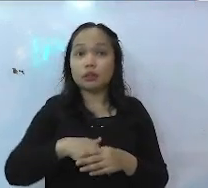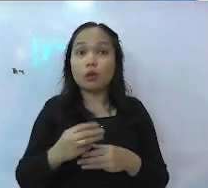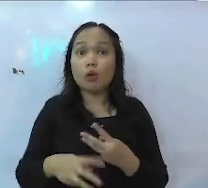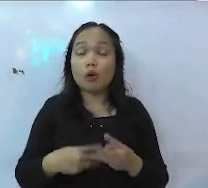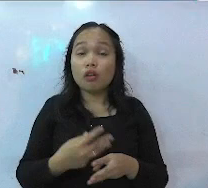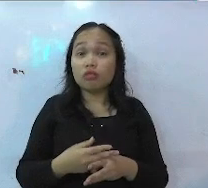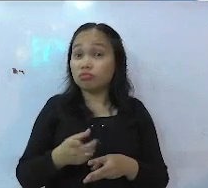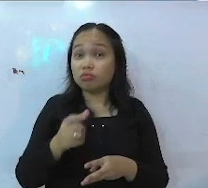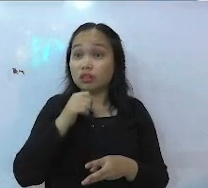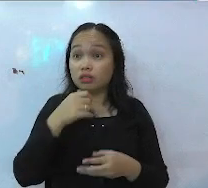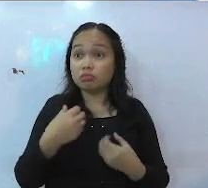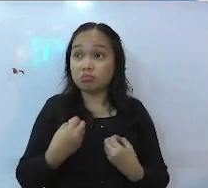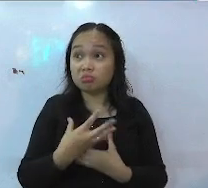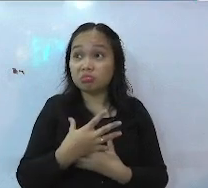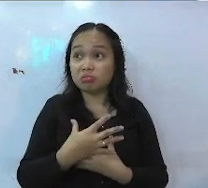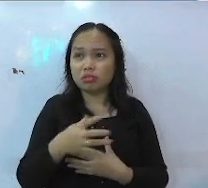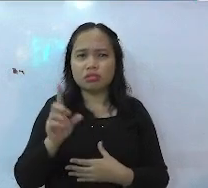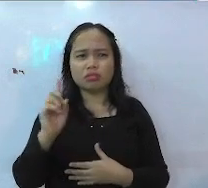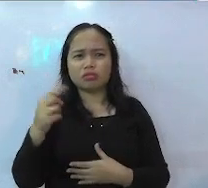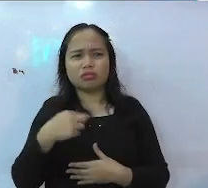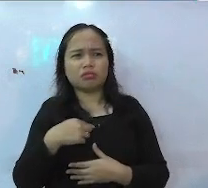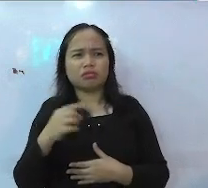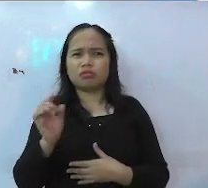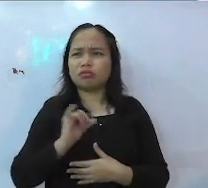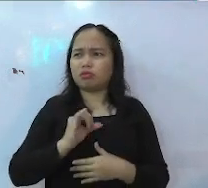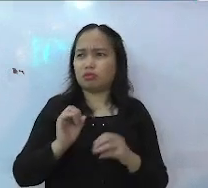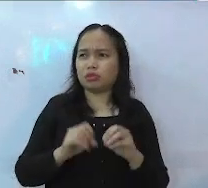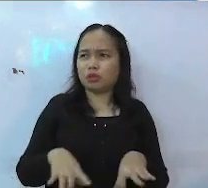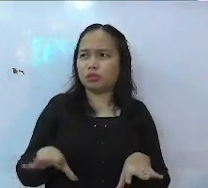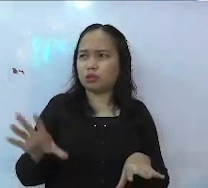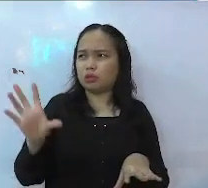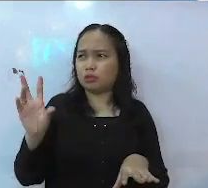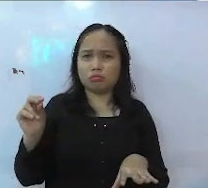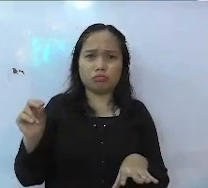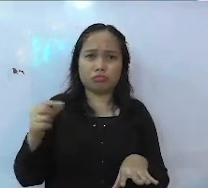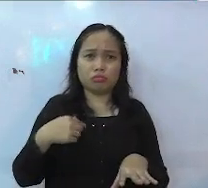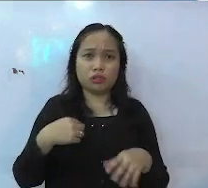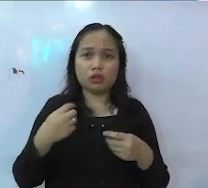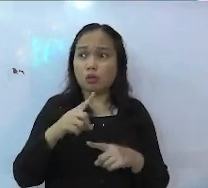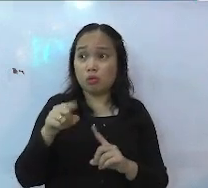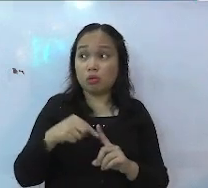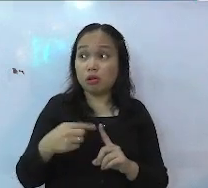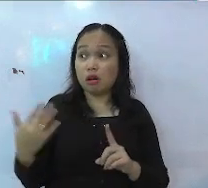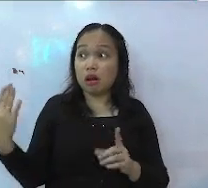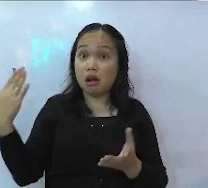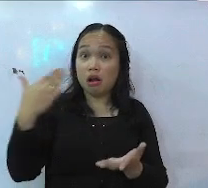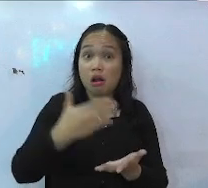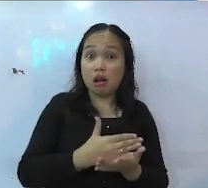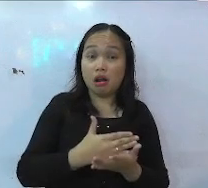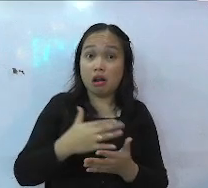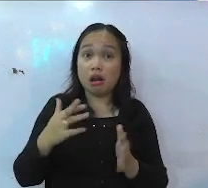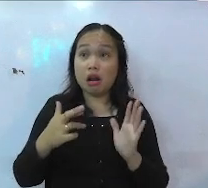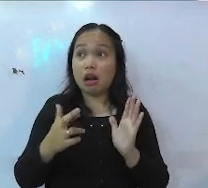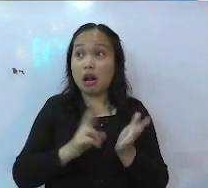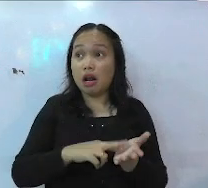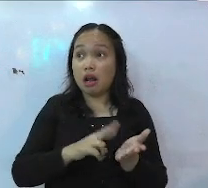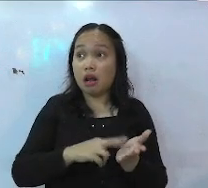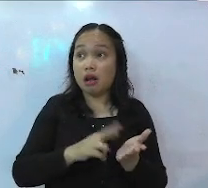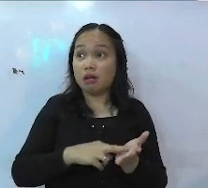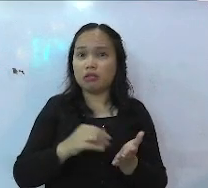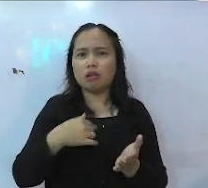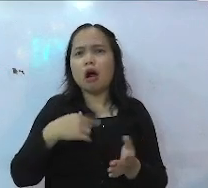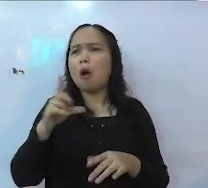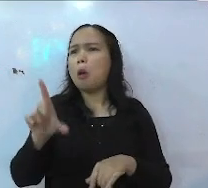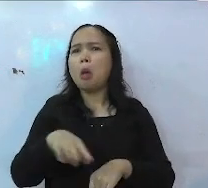ang tanong sa kanya Anong sagot niya Anong mawawala kailan lang lumabas yung record niya eh Ako ang dami ko na napatunayan Matagal na akong